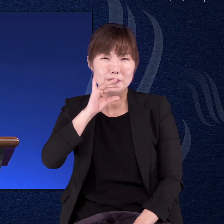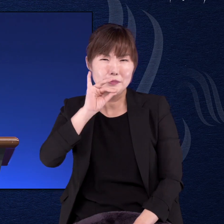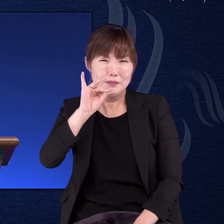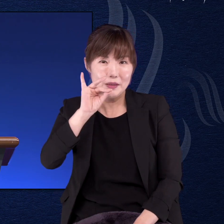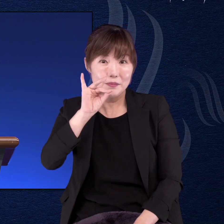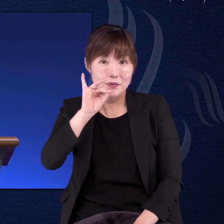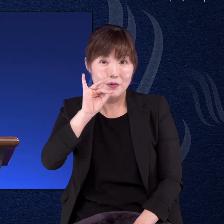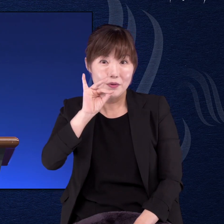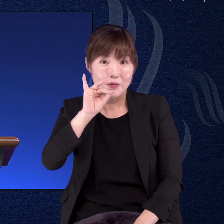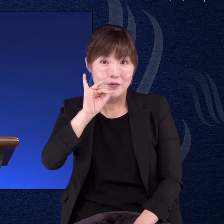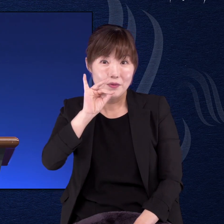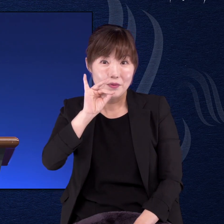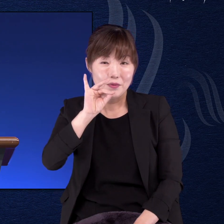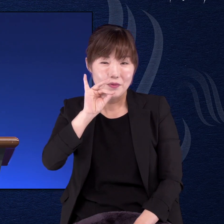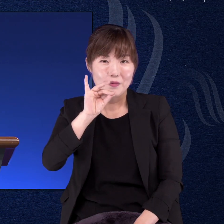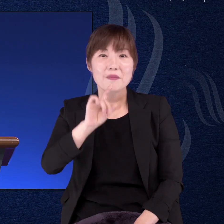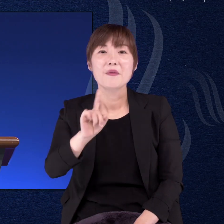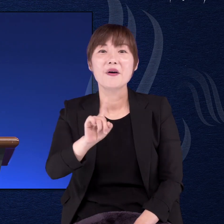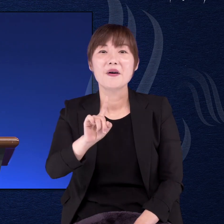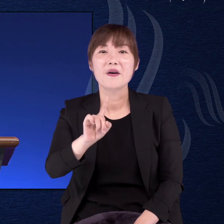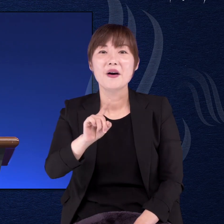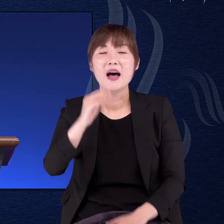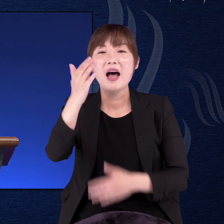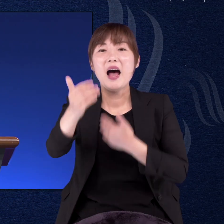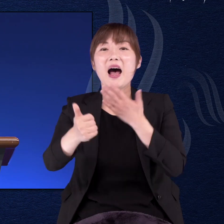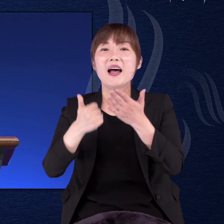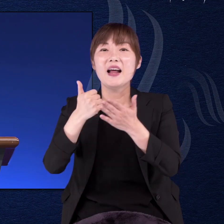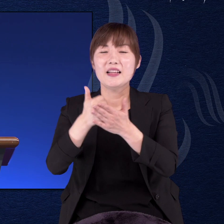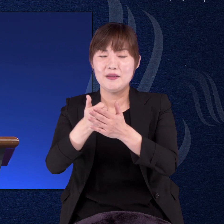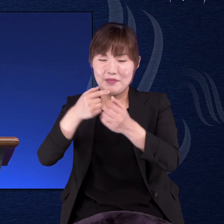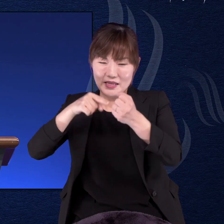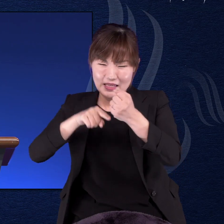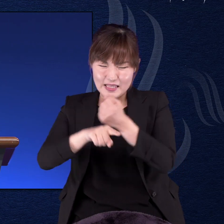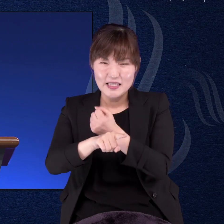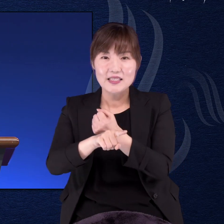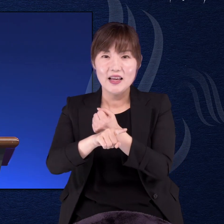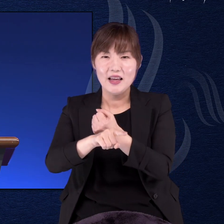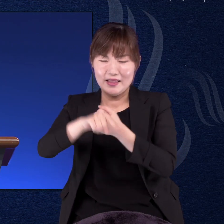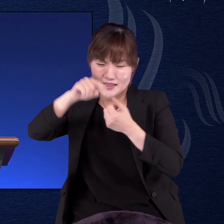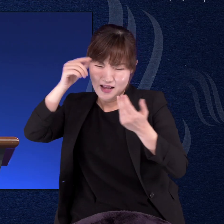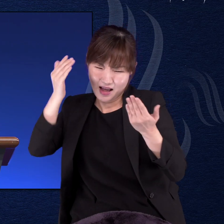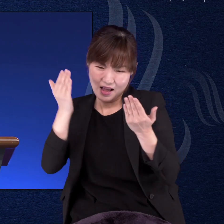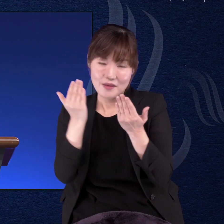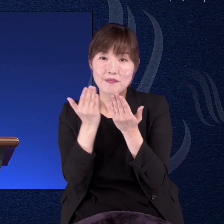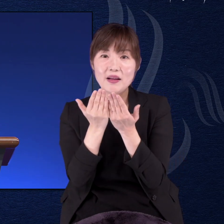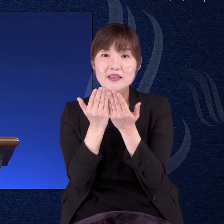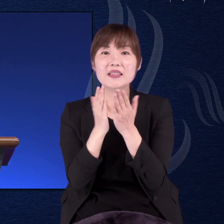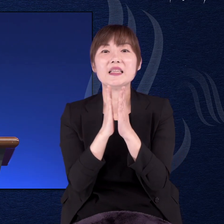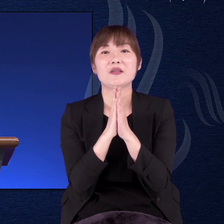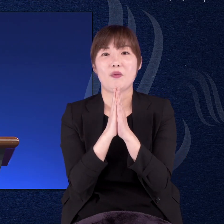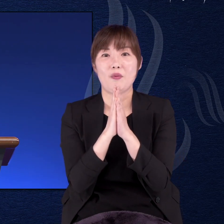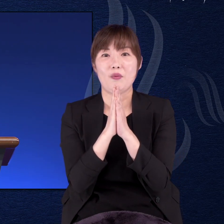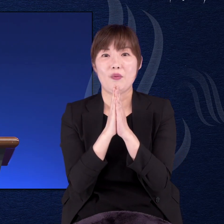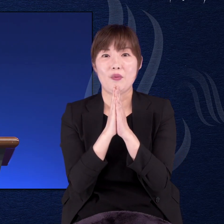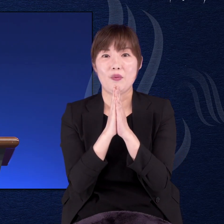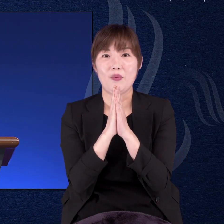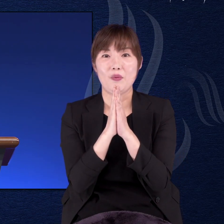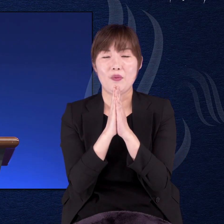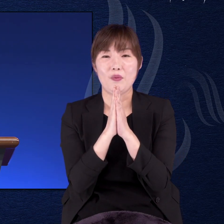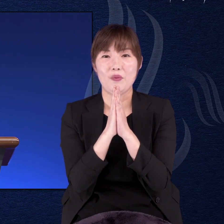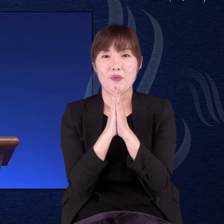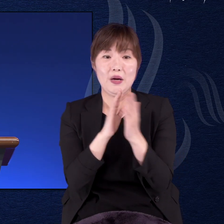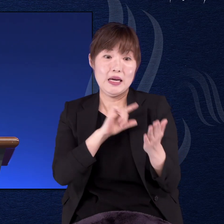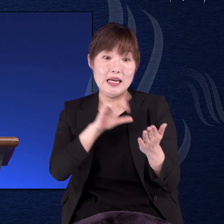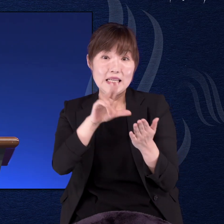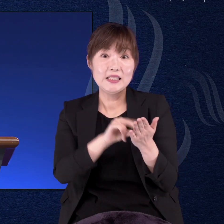하나님 마음에 합한 기도, 하나님 뜻에 합한 기도를 하시면 됩니다. 어떤 기도죠?